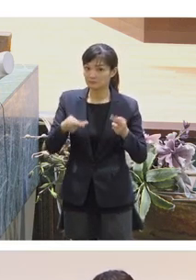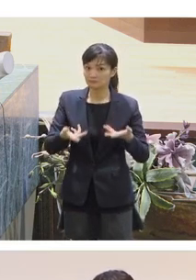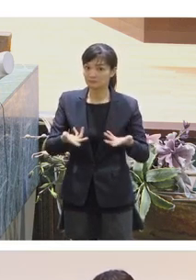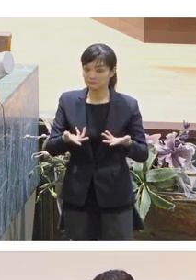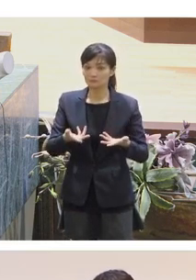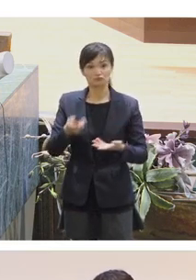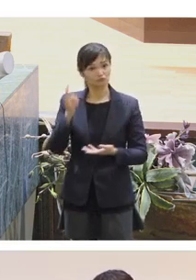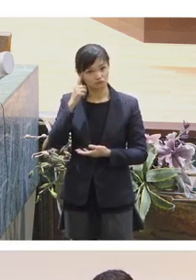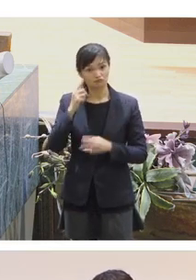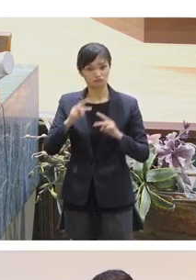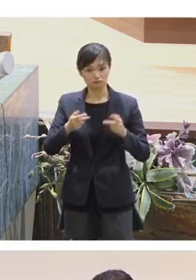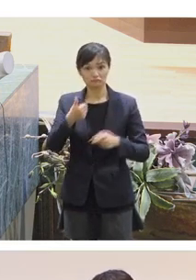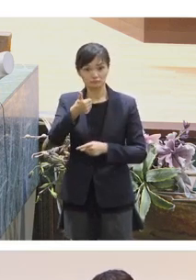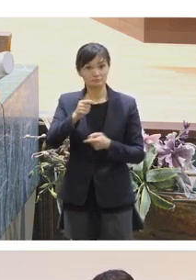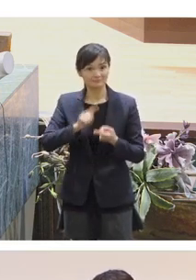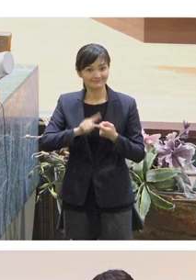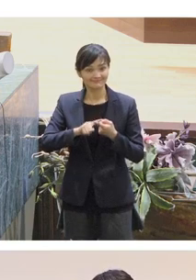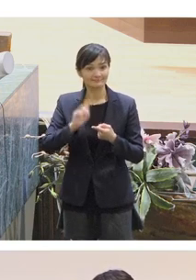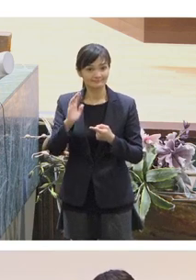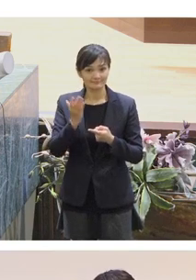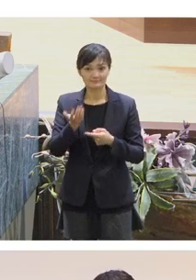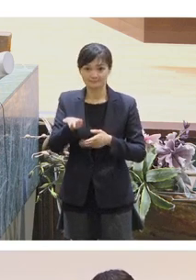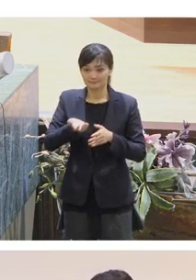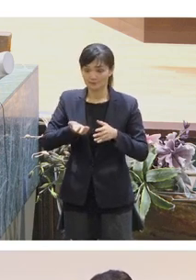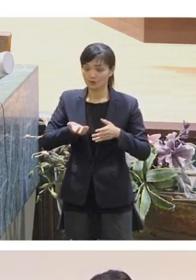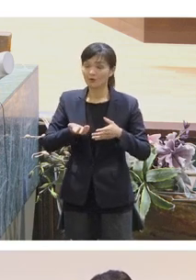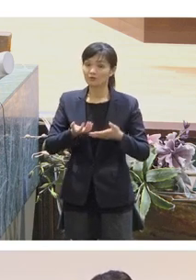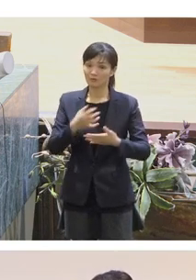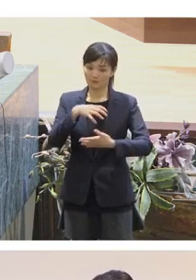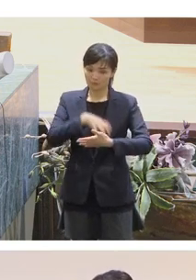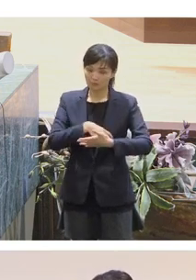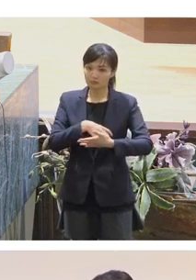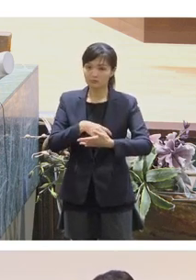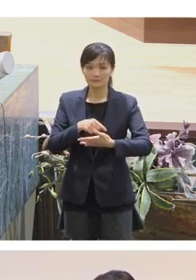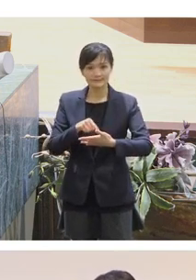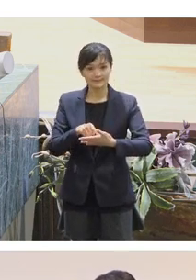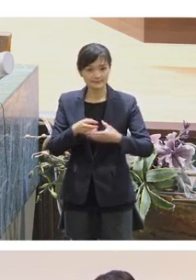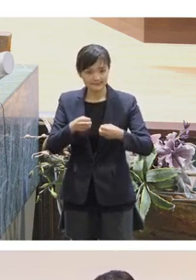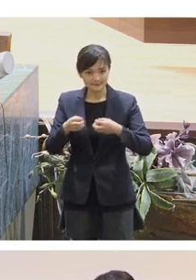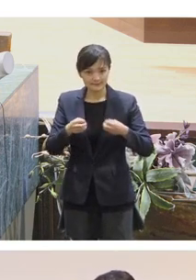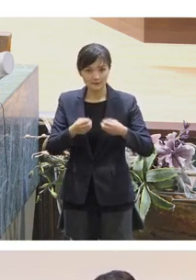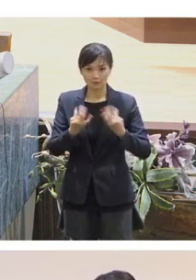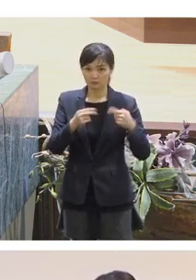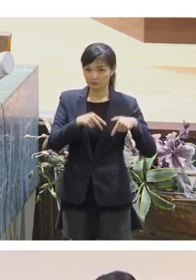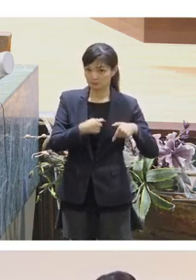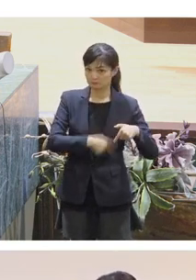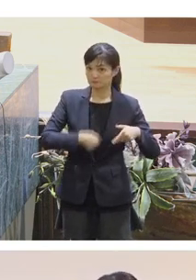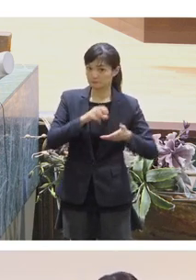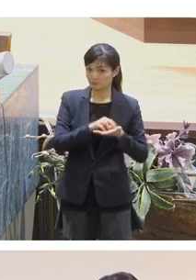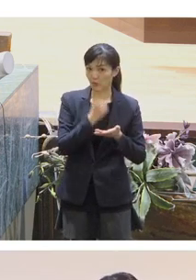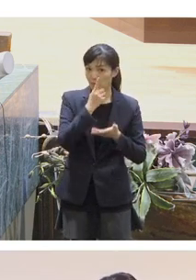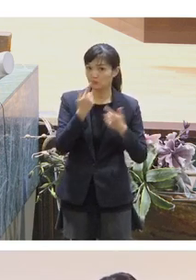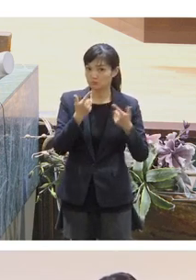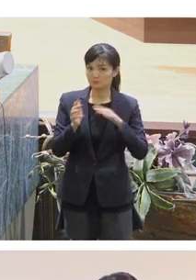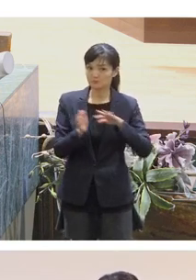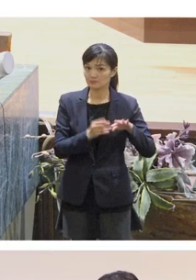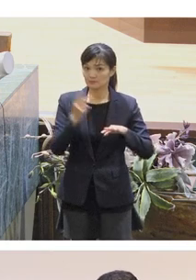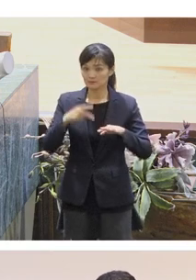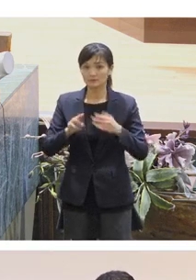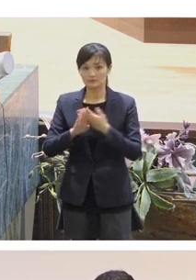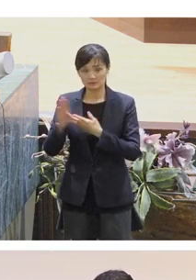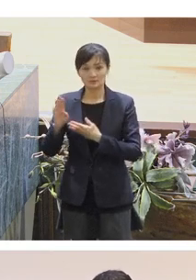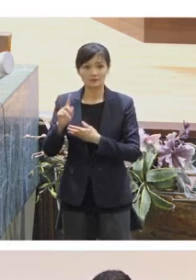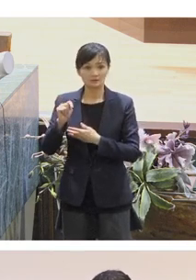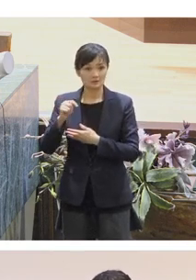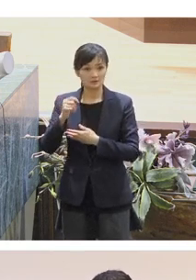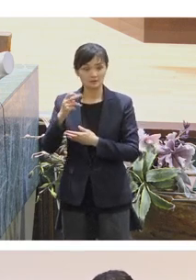在讨论这个数位身份证里面的一些相关的问题哦，就不是数位身份证，还有包括 T Road 哈，就